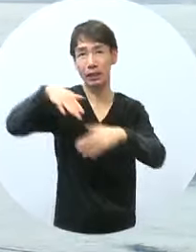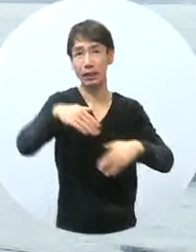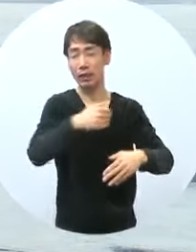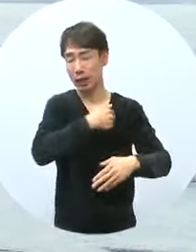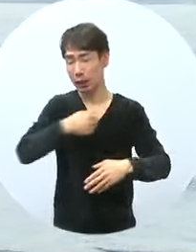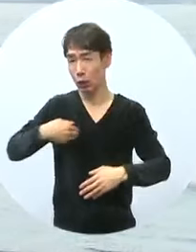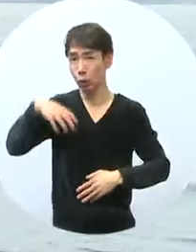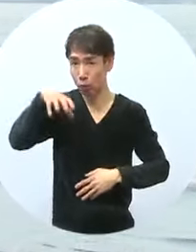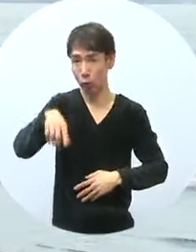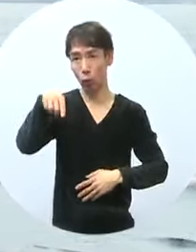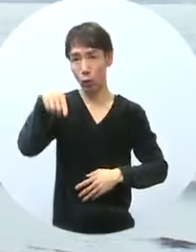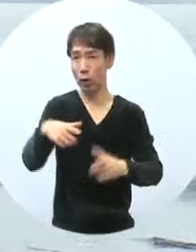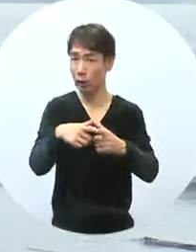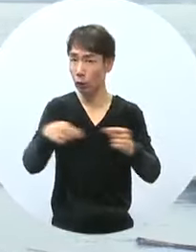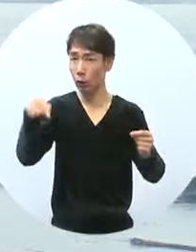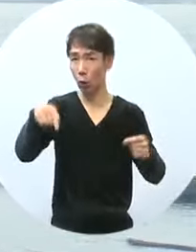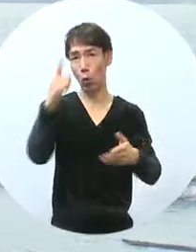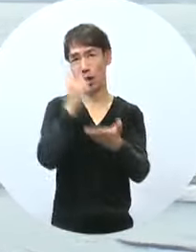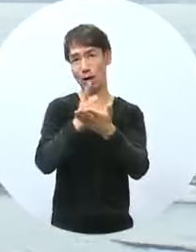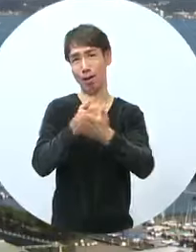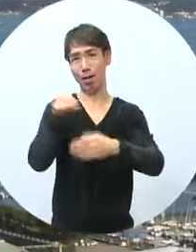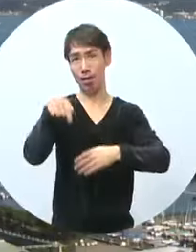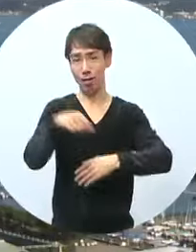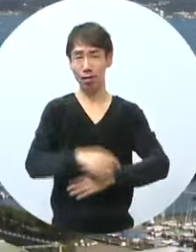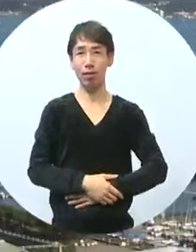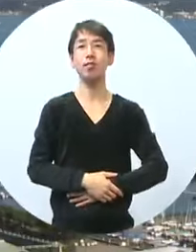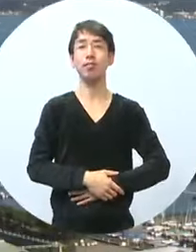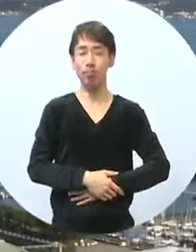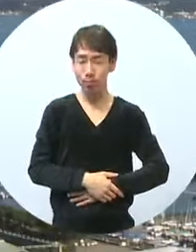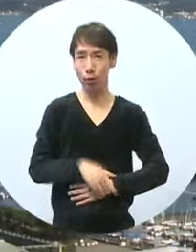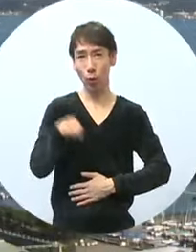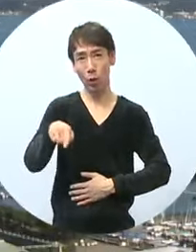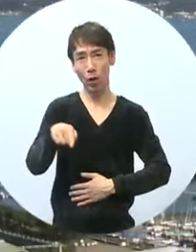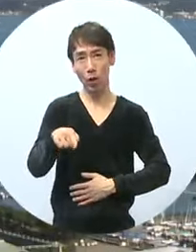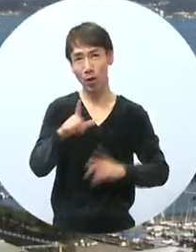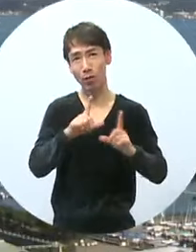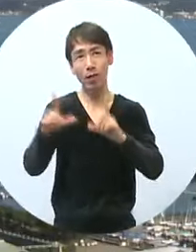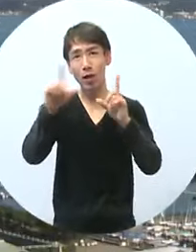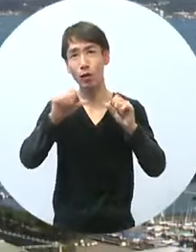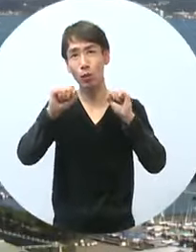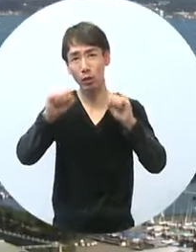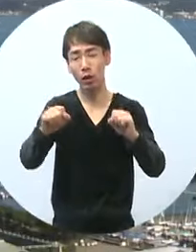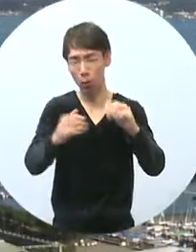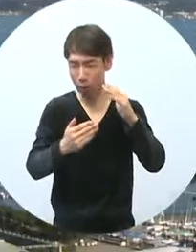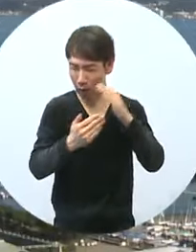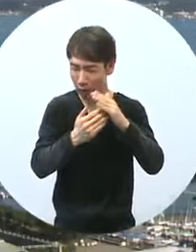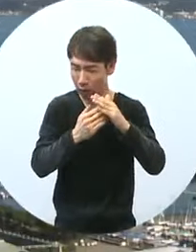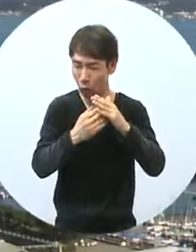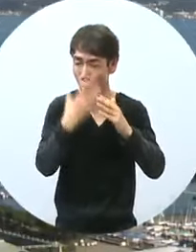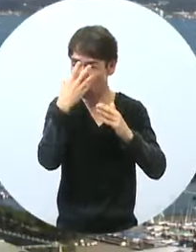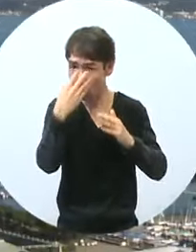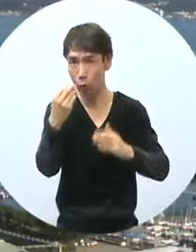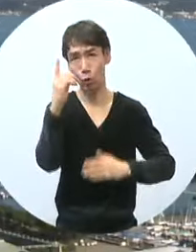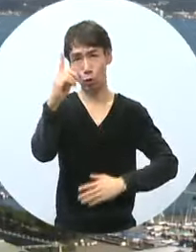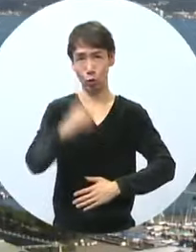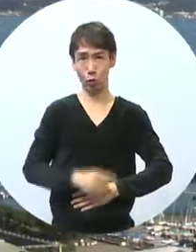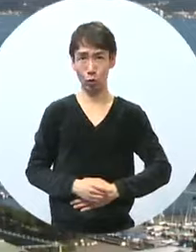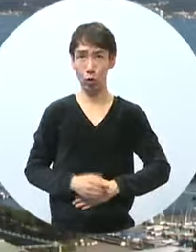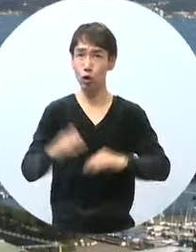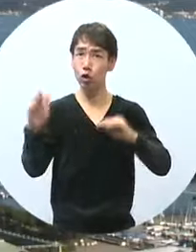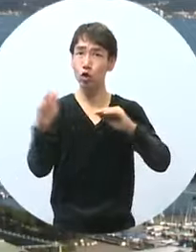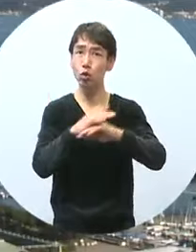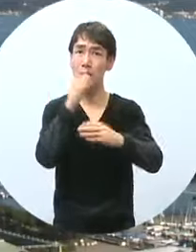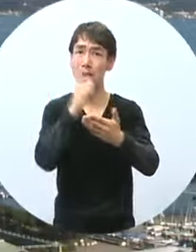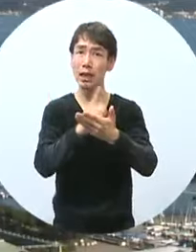のですね、シチュエーションは多分もう日本でここしかありませんので、これがもうやっぱり澄んでて一番の魅力かな。あとは海だけじゃなく